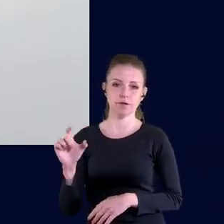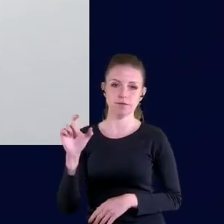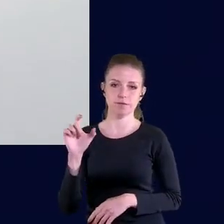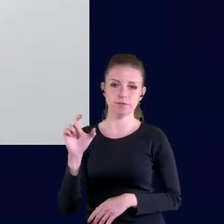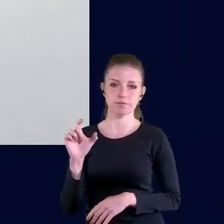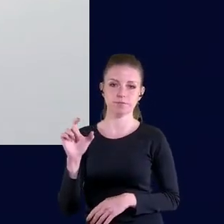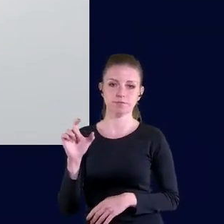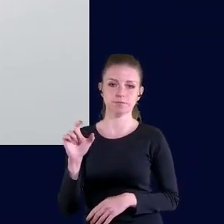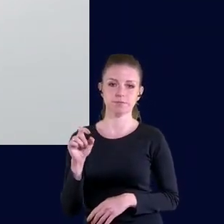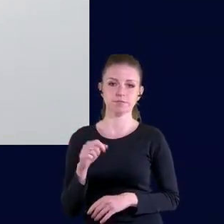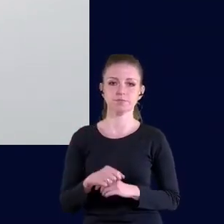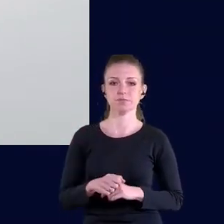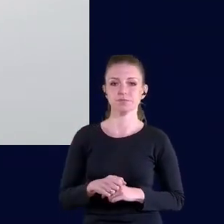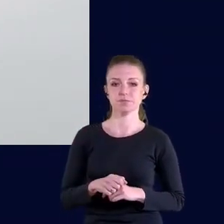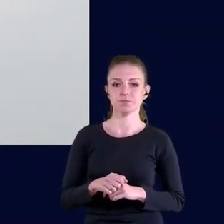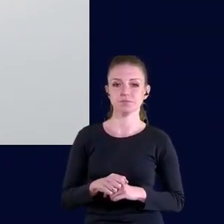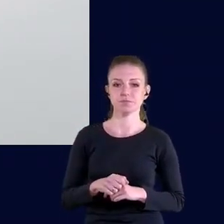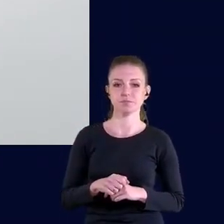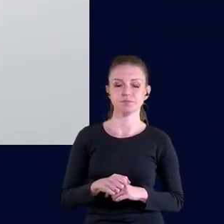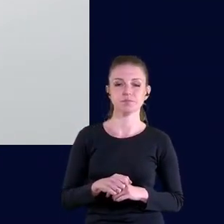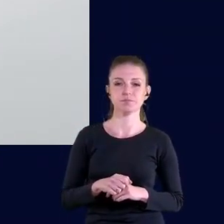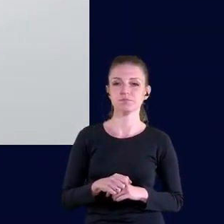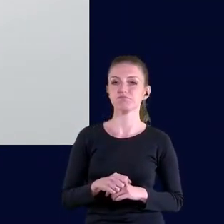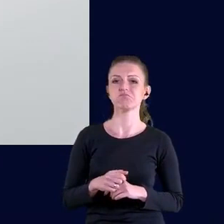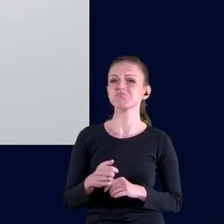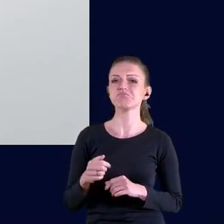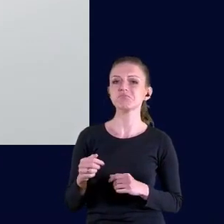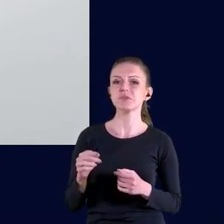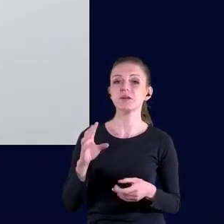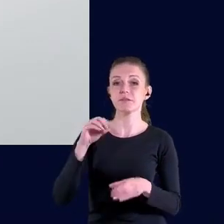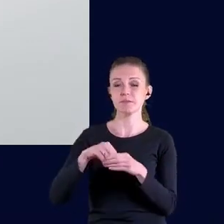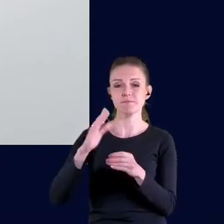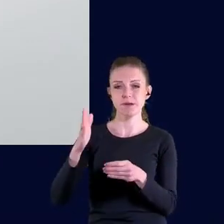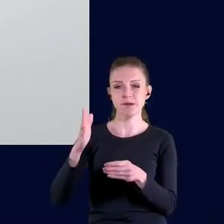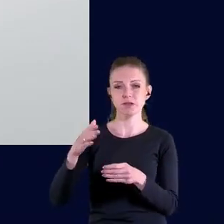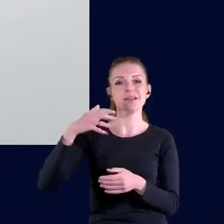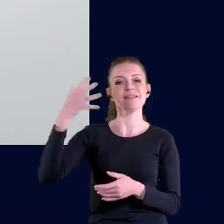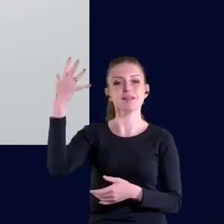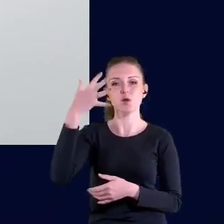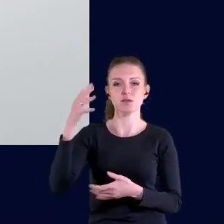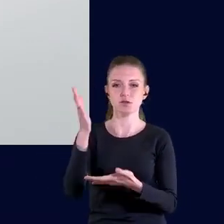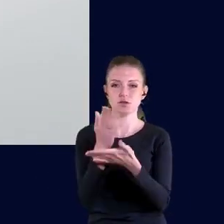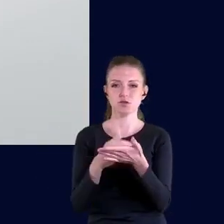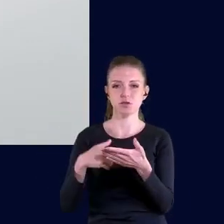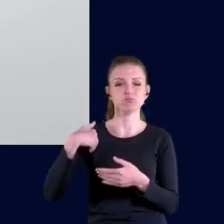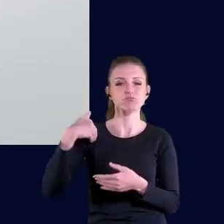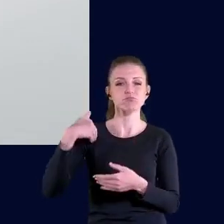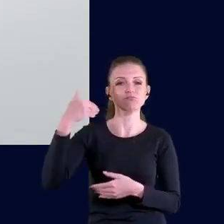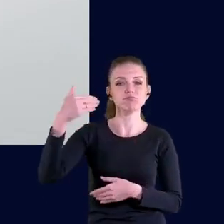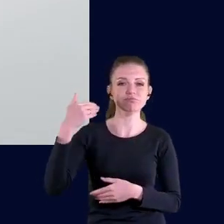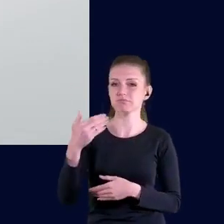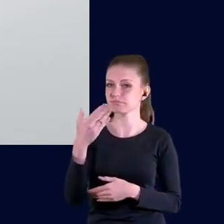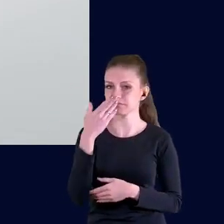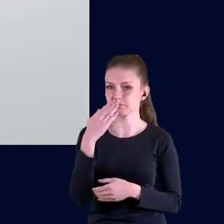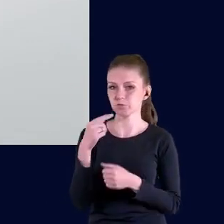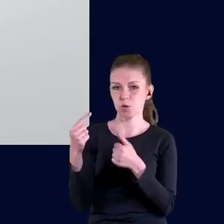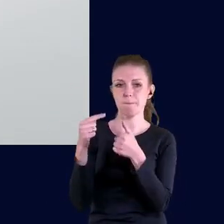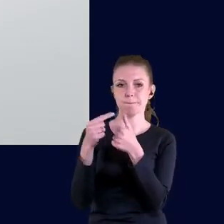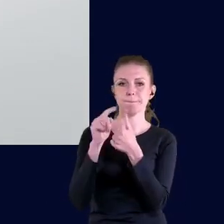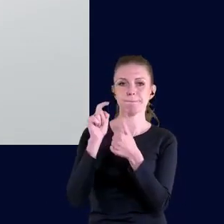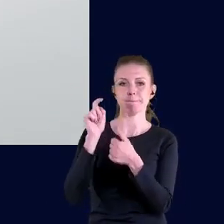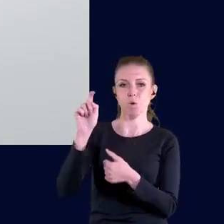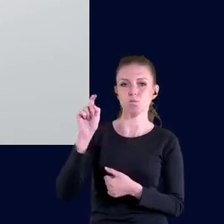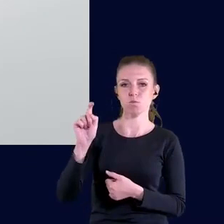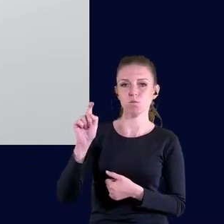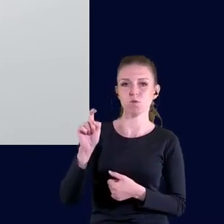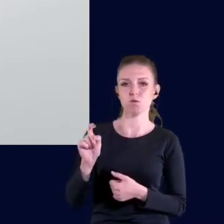zamieściłam Jak wygląda to co zostaje umówione ci teoretycznej omawiania federacji bibliotek